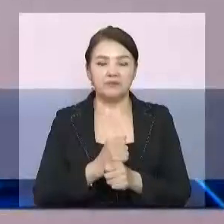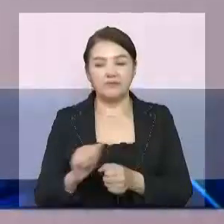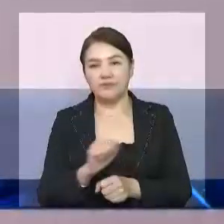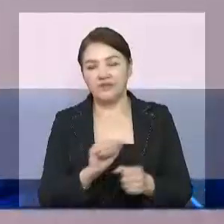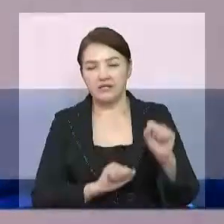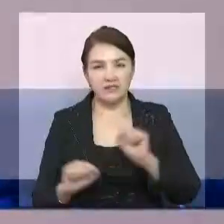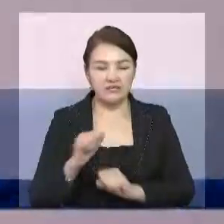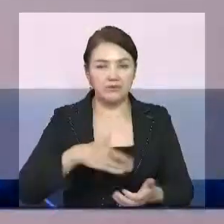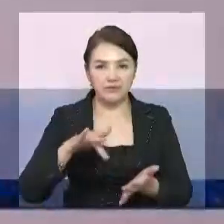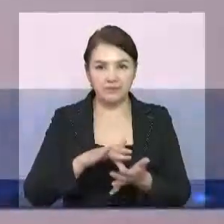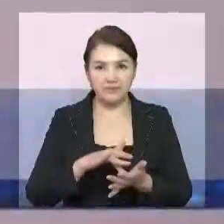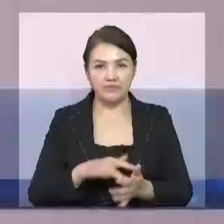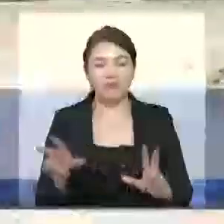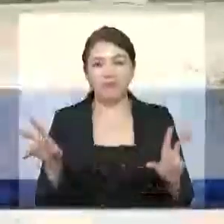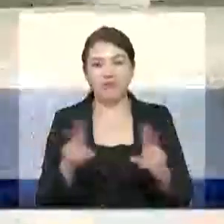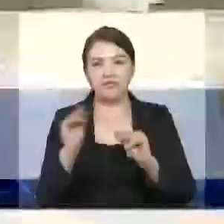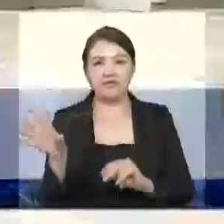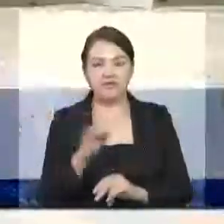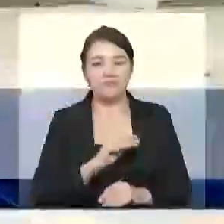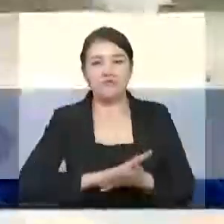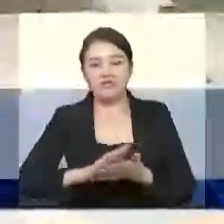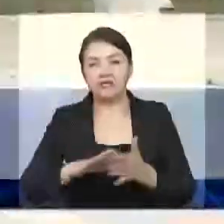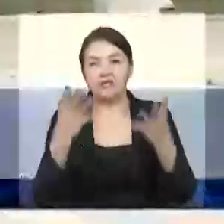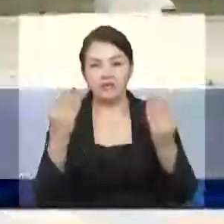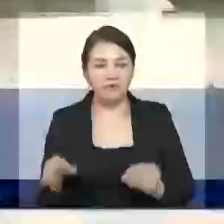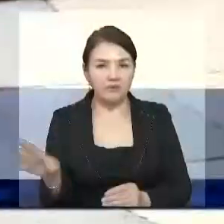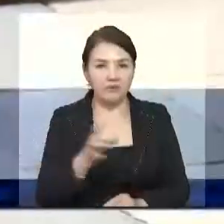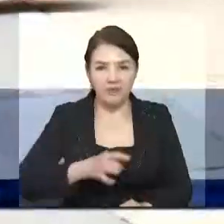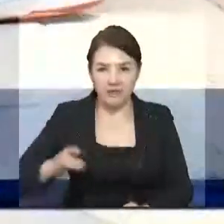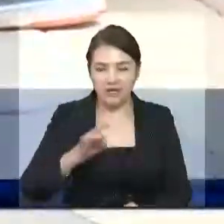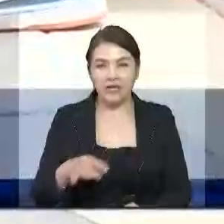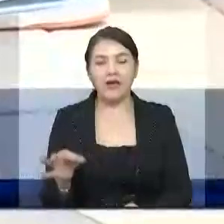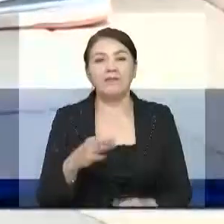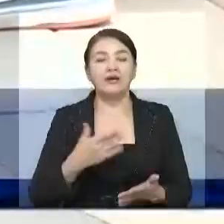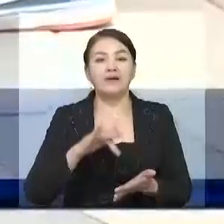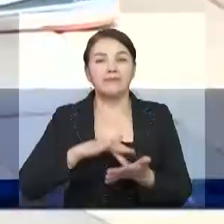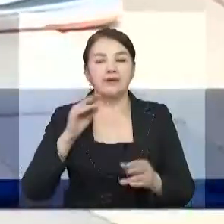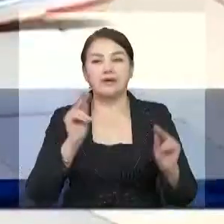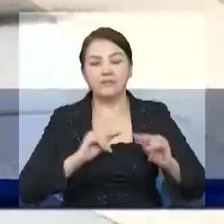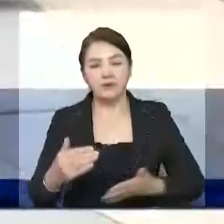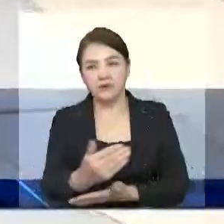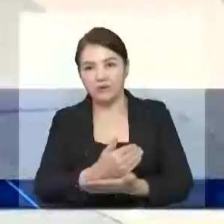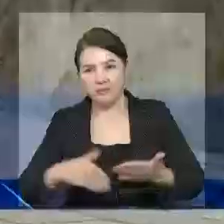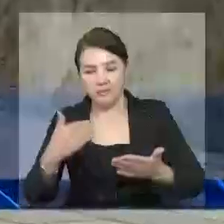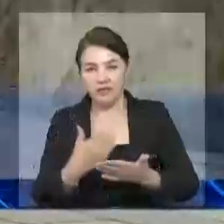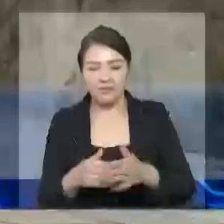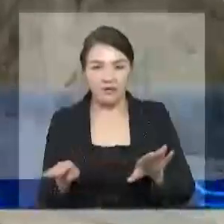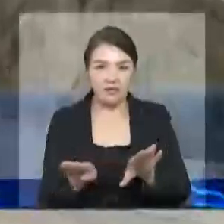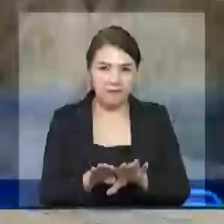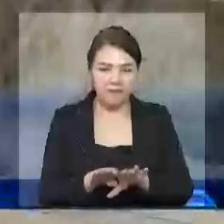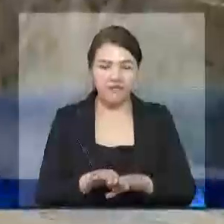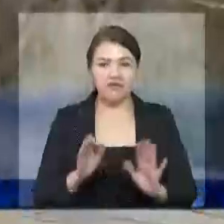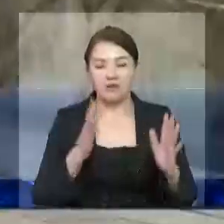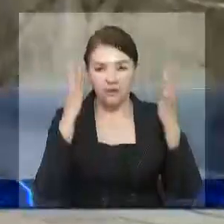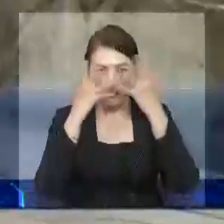город. Удачи всем. Чистоту в этот день наводили по всему региону. В областном центре работы по сбору мусора и благоустройству также организовали на